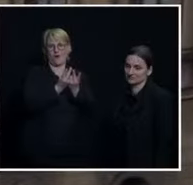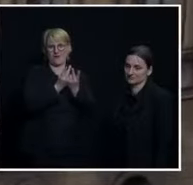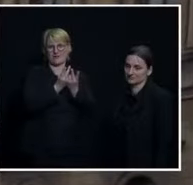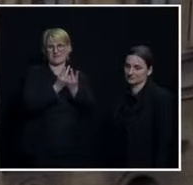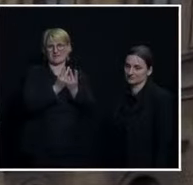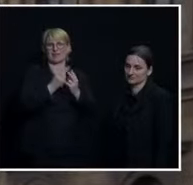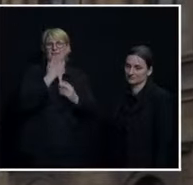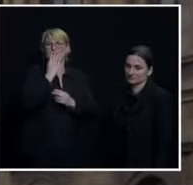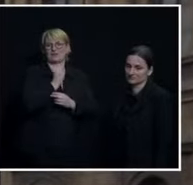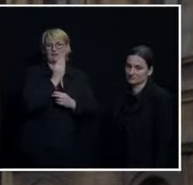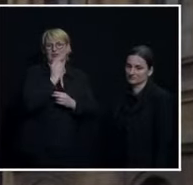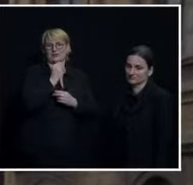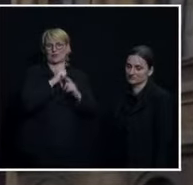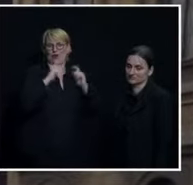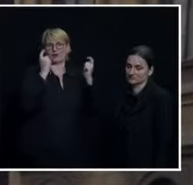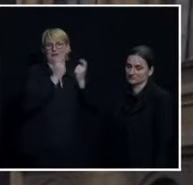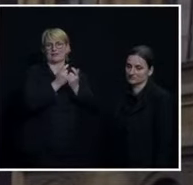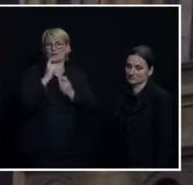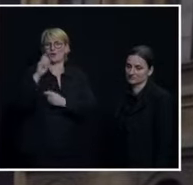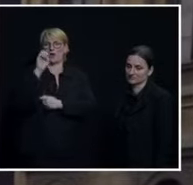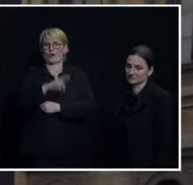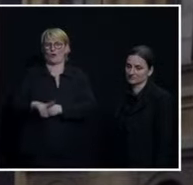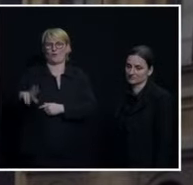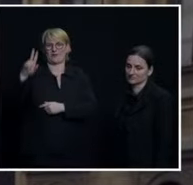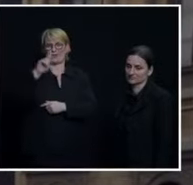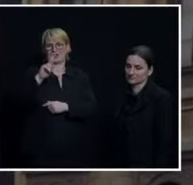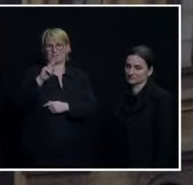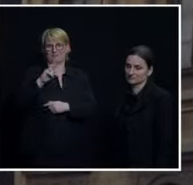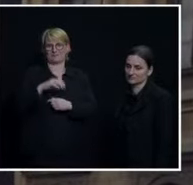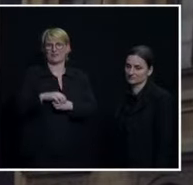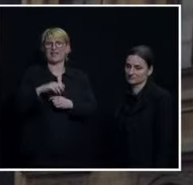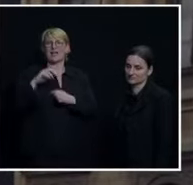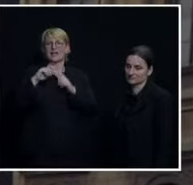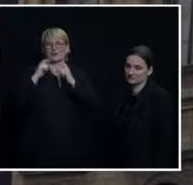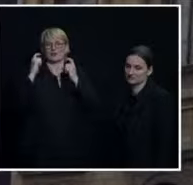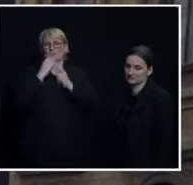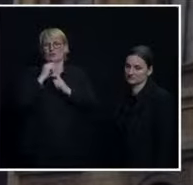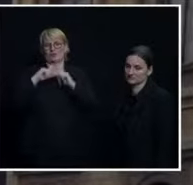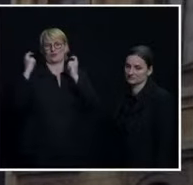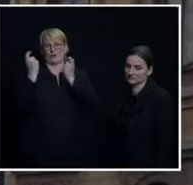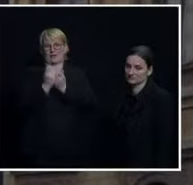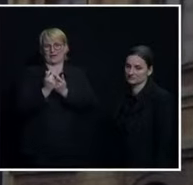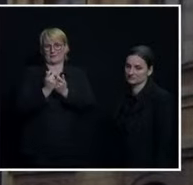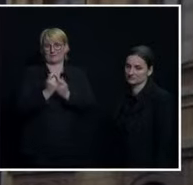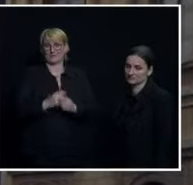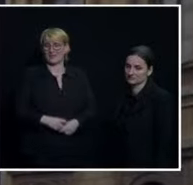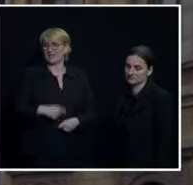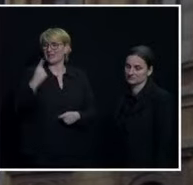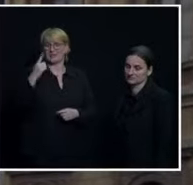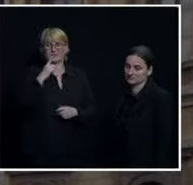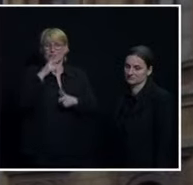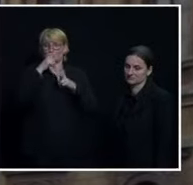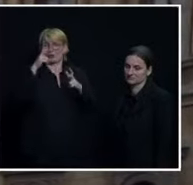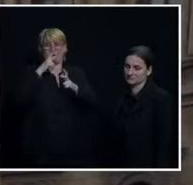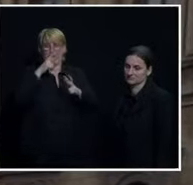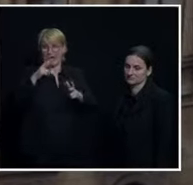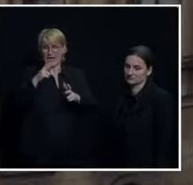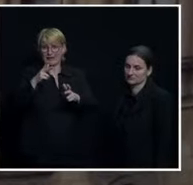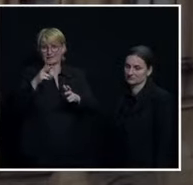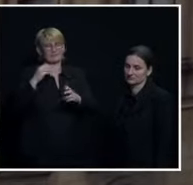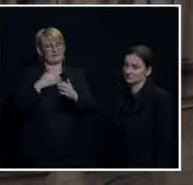Schreien und Aggressivität kommt man nicht weiter, sagt er. Ich bewundere ihn, denn mit ruhigem Ton gelingt es ihm besser,